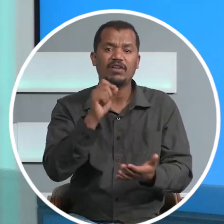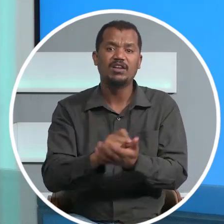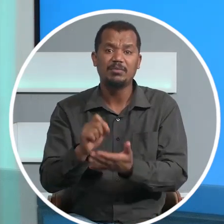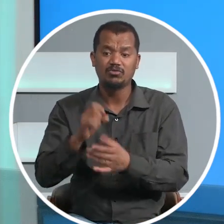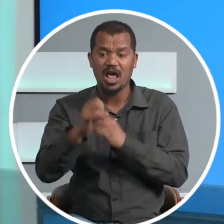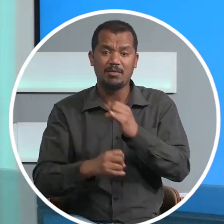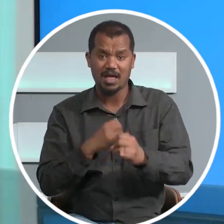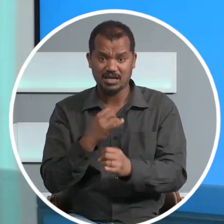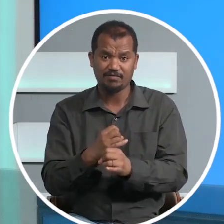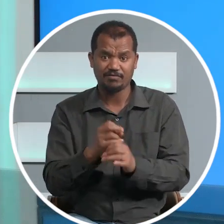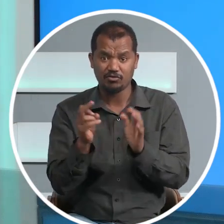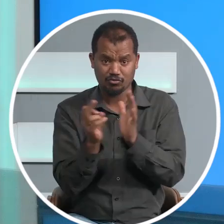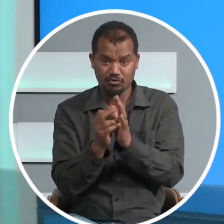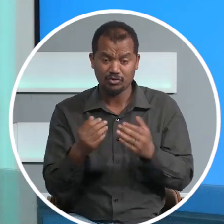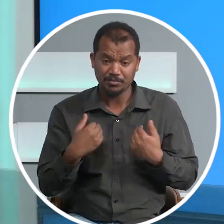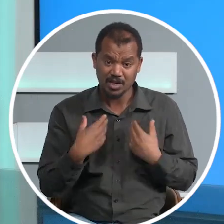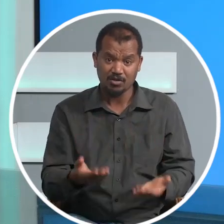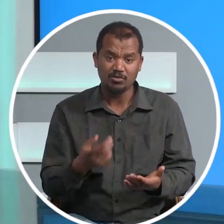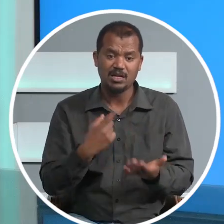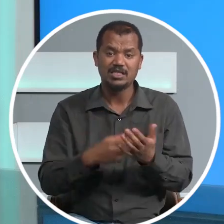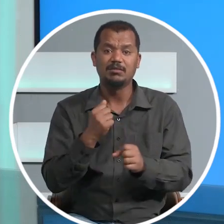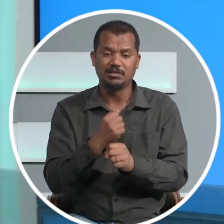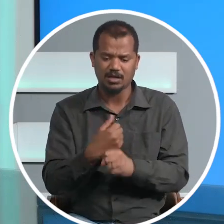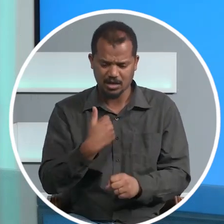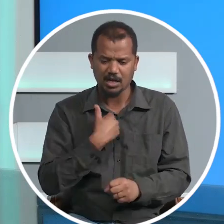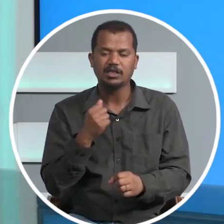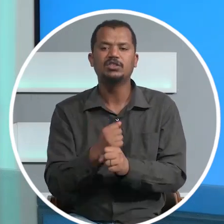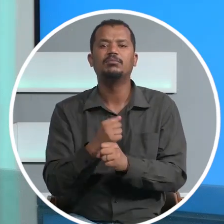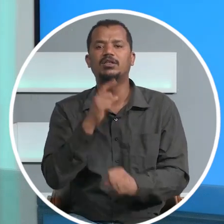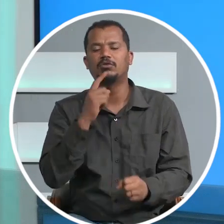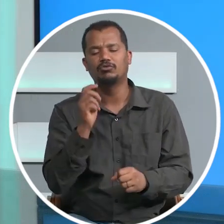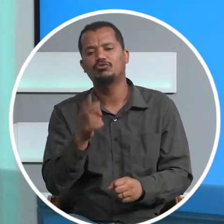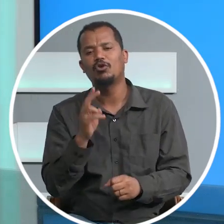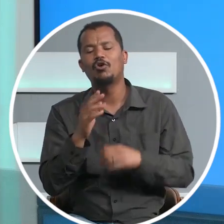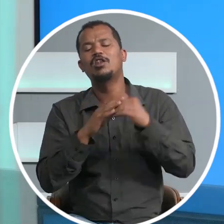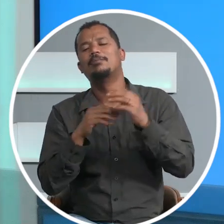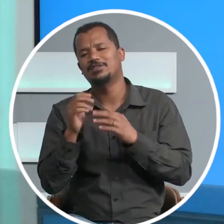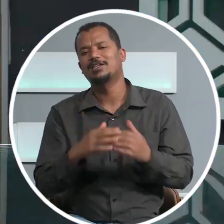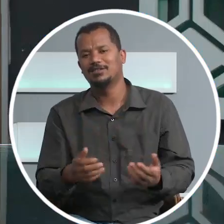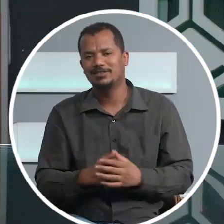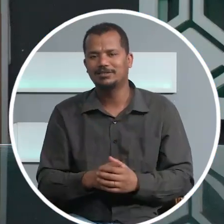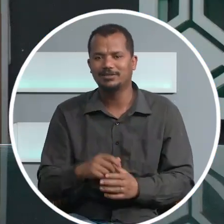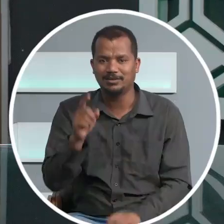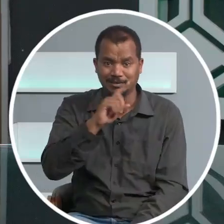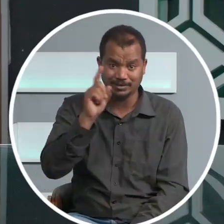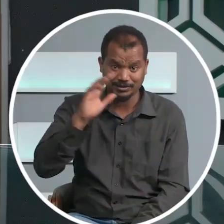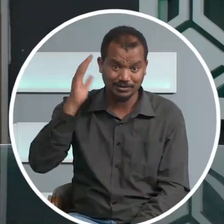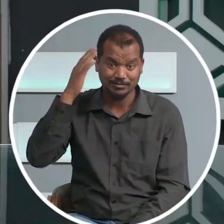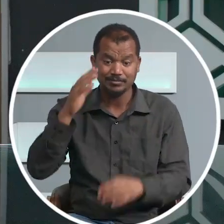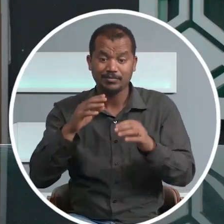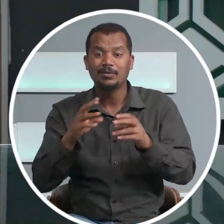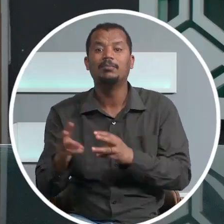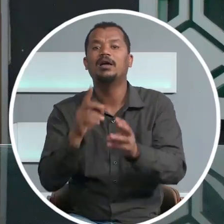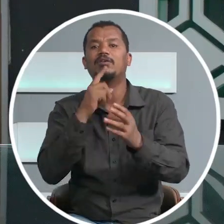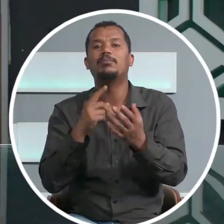چهارم اکفتن کاریوچ منگس تیم تو یه کیونو بسراس لونه لذی مسراد لراساتی مسراد نه طولو نم بچه چو ولندو اندو به من اینم منگد نو